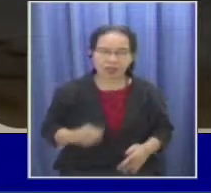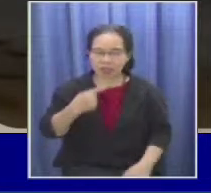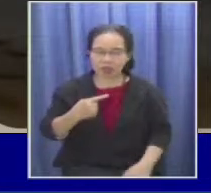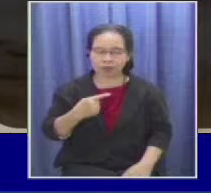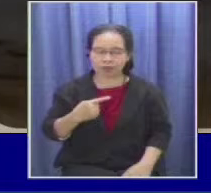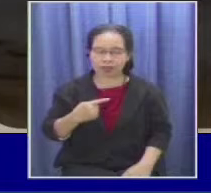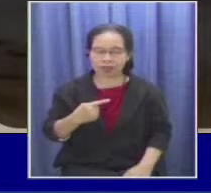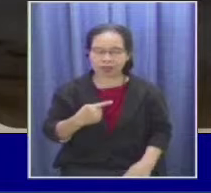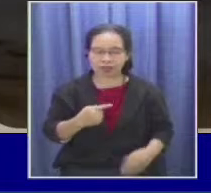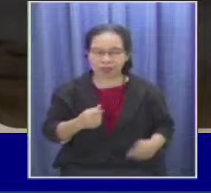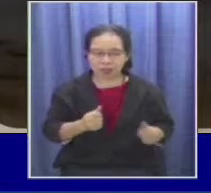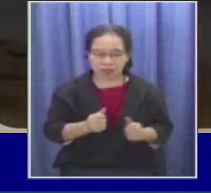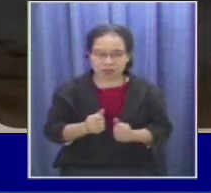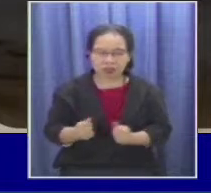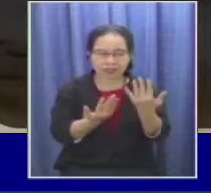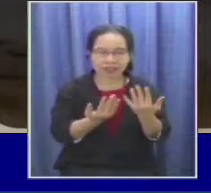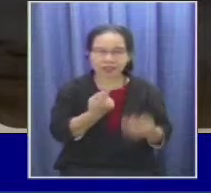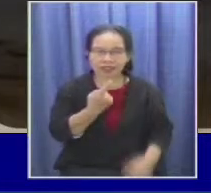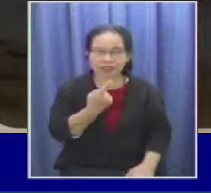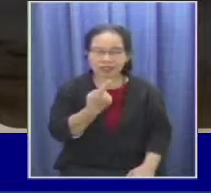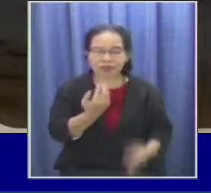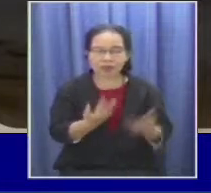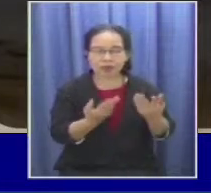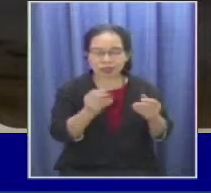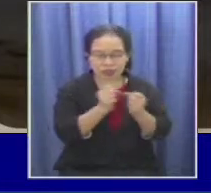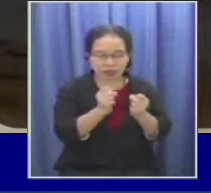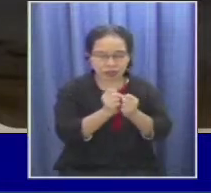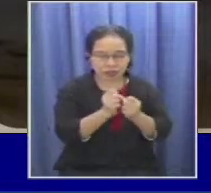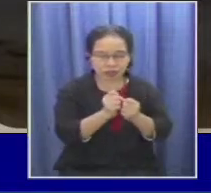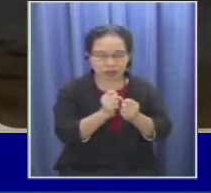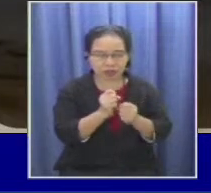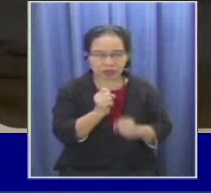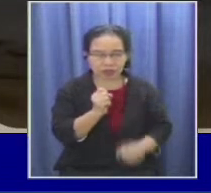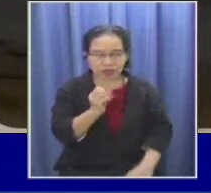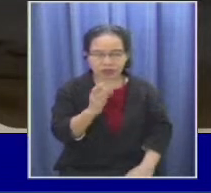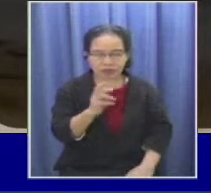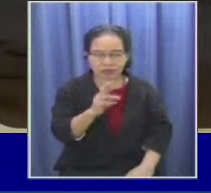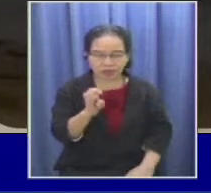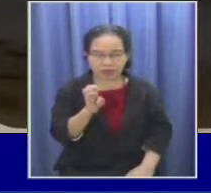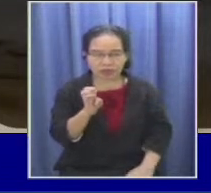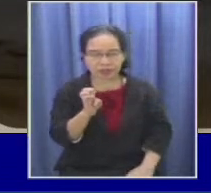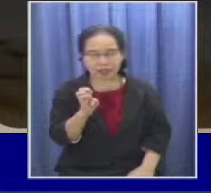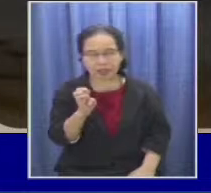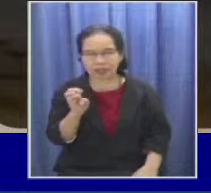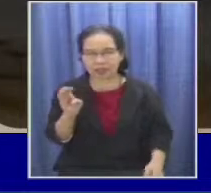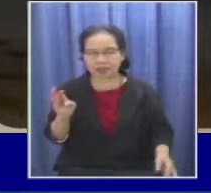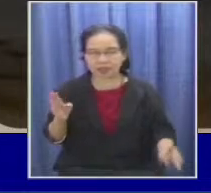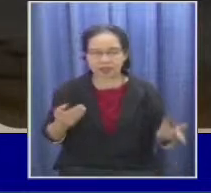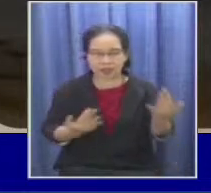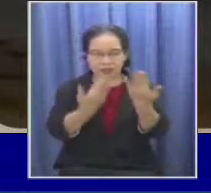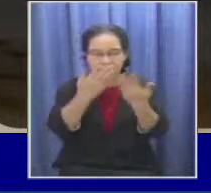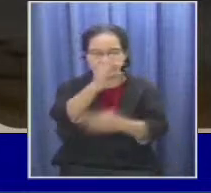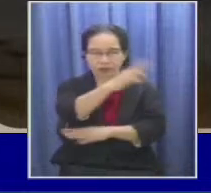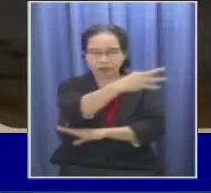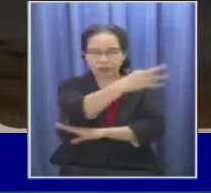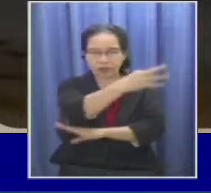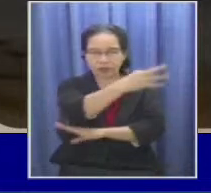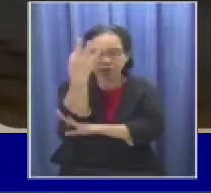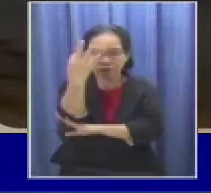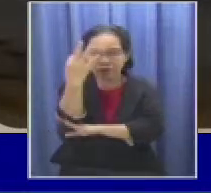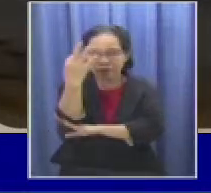na ayensamone firi menuanom ni kwan se ba no sa ene de Awurade Yesu ka takyerama